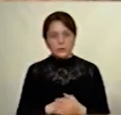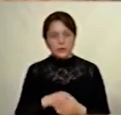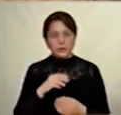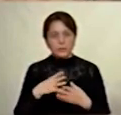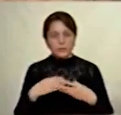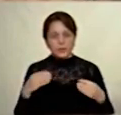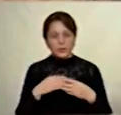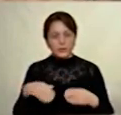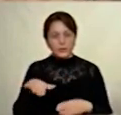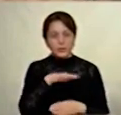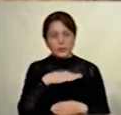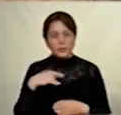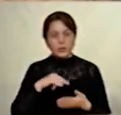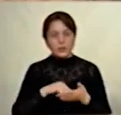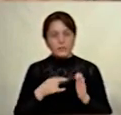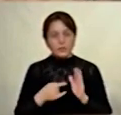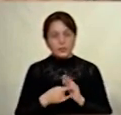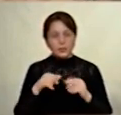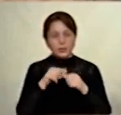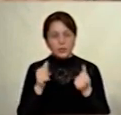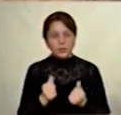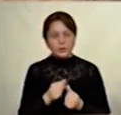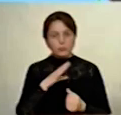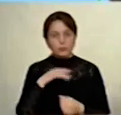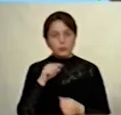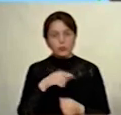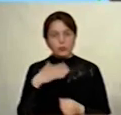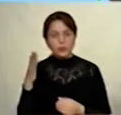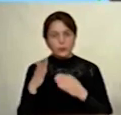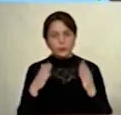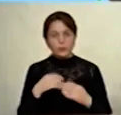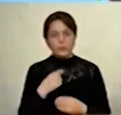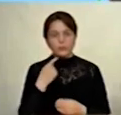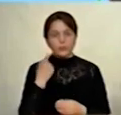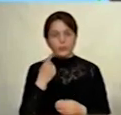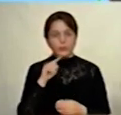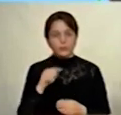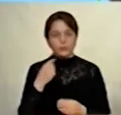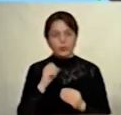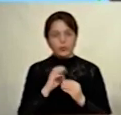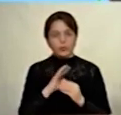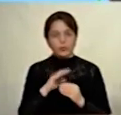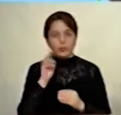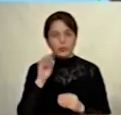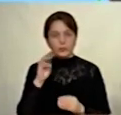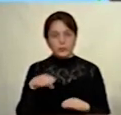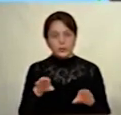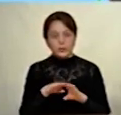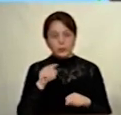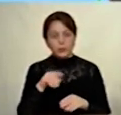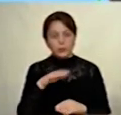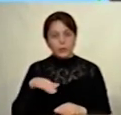Paxta maydoni kvadrat shaklida bo'lib, uning tomoni 1.14 kilometrga teng. Bu